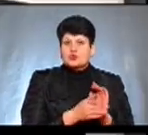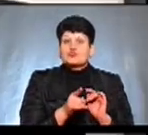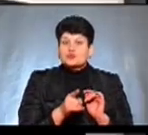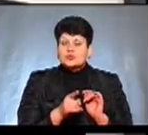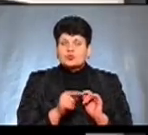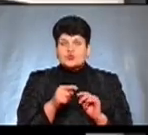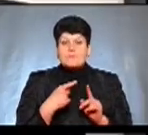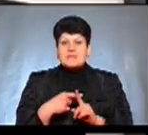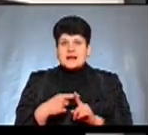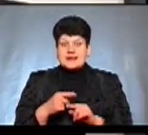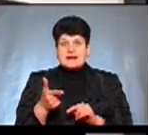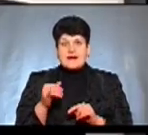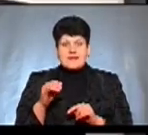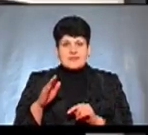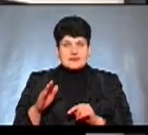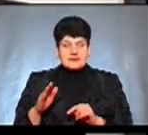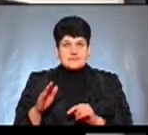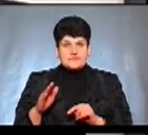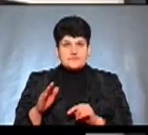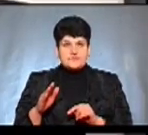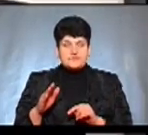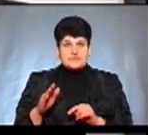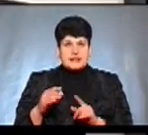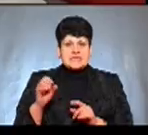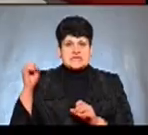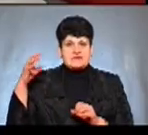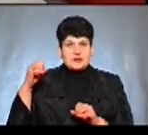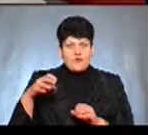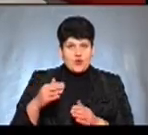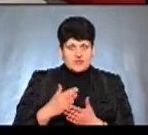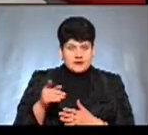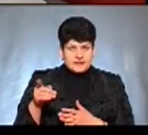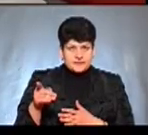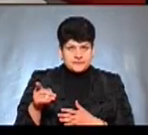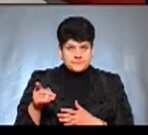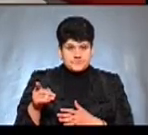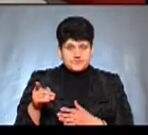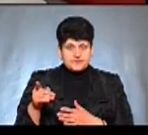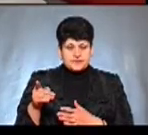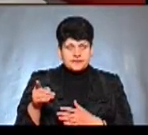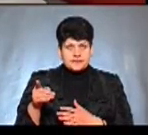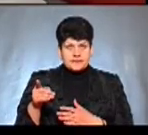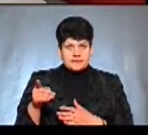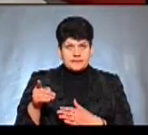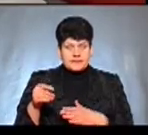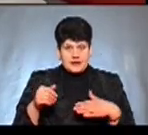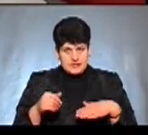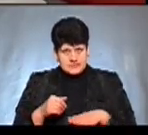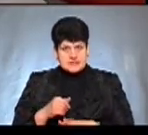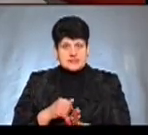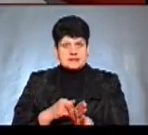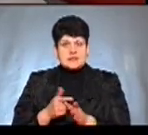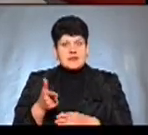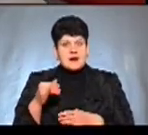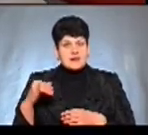що перехрестя, так зване Гаївське, світлофор, який там поставили. Це там, де з'їзд на Великі Гаї, правильно? Безперечно,